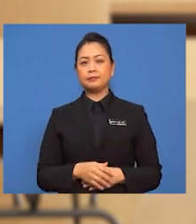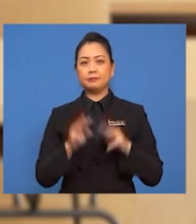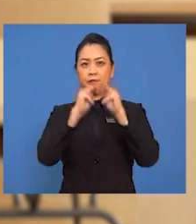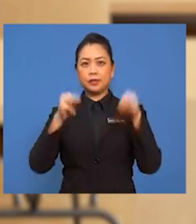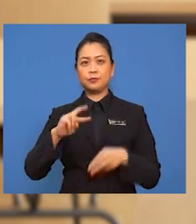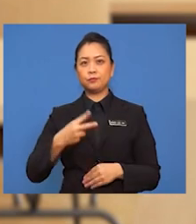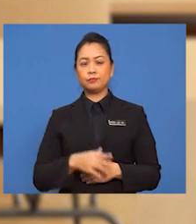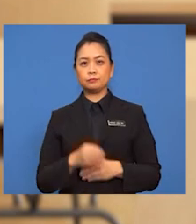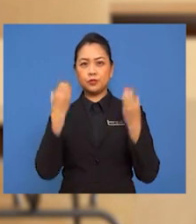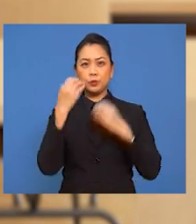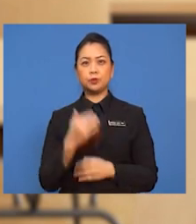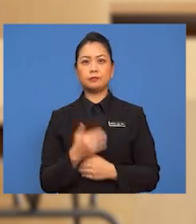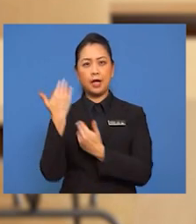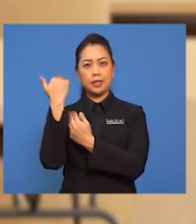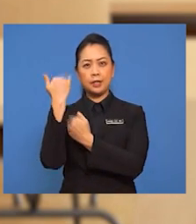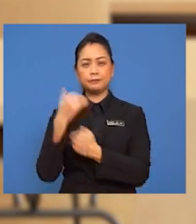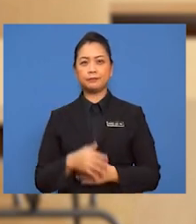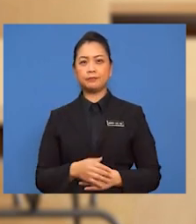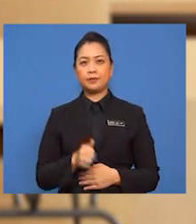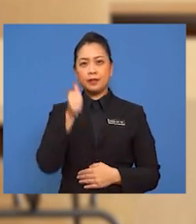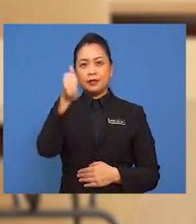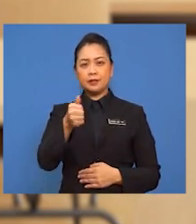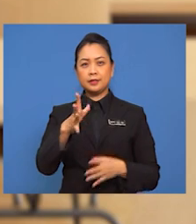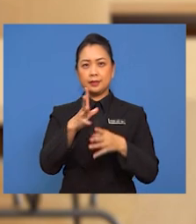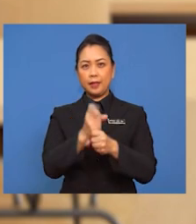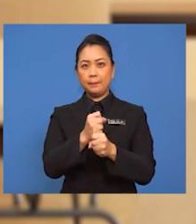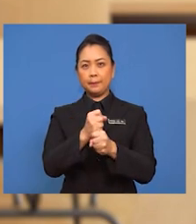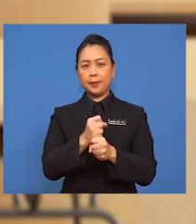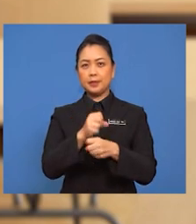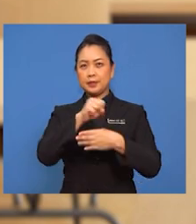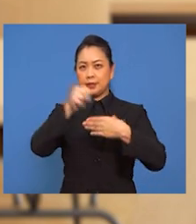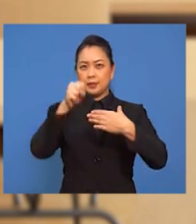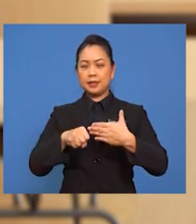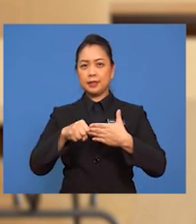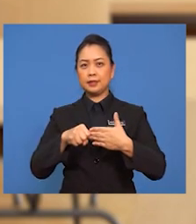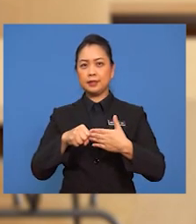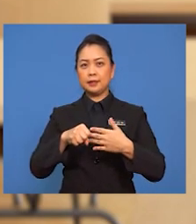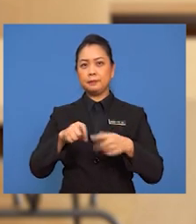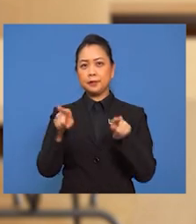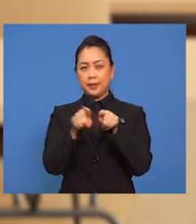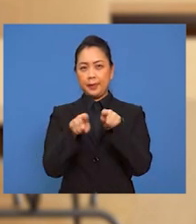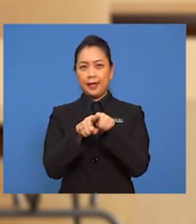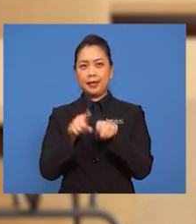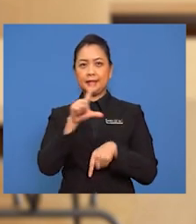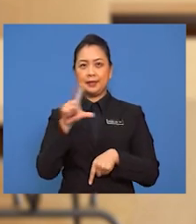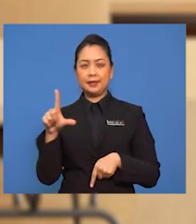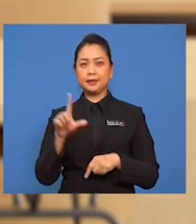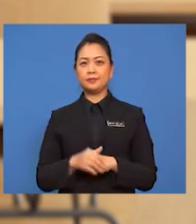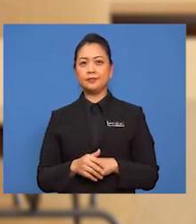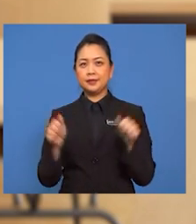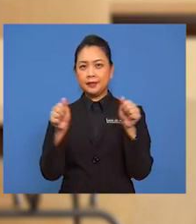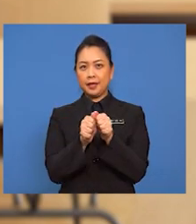Cikgu Izi juga Berharap Anda dapat Menelesaikan Persamaan Linia